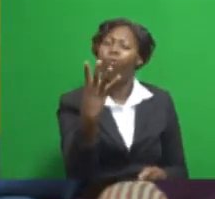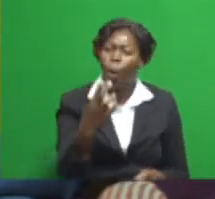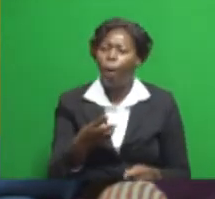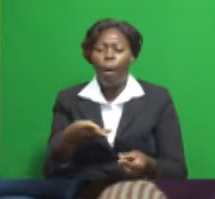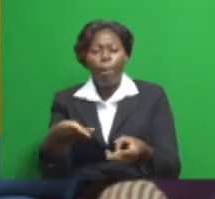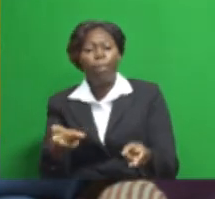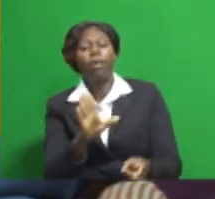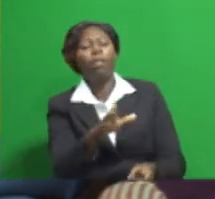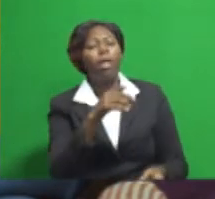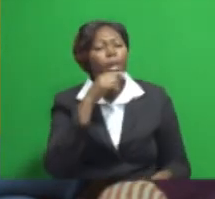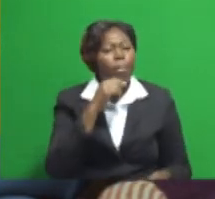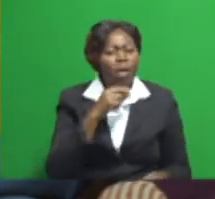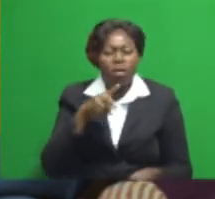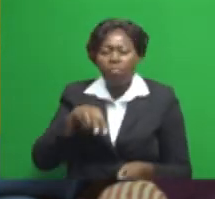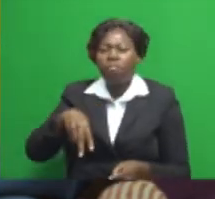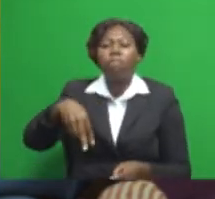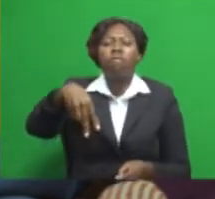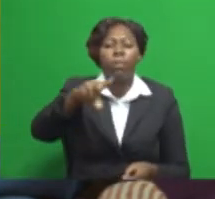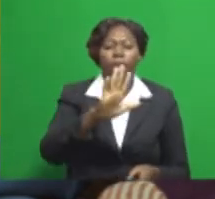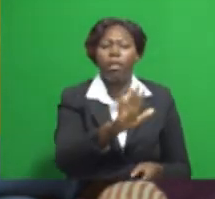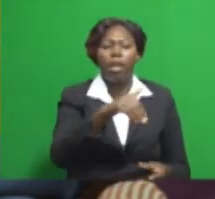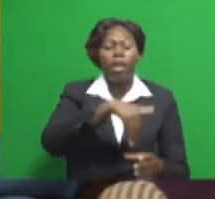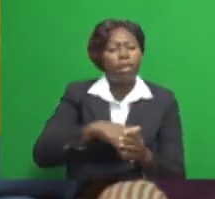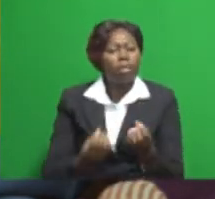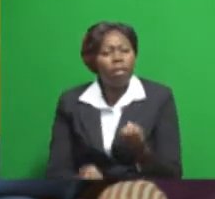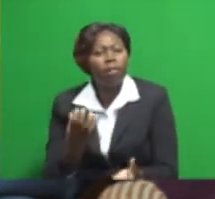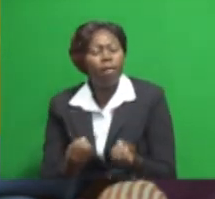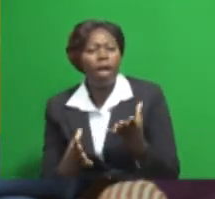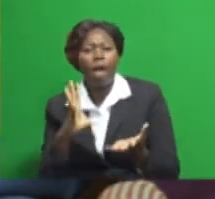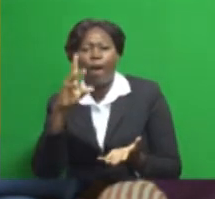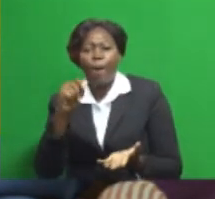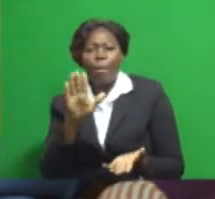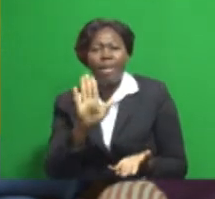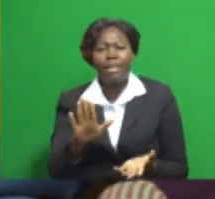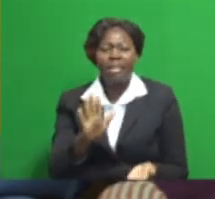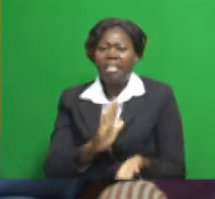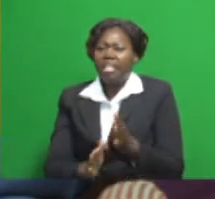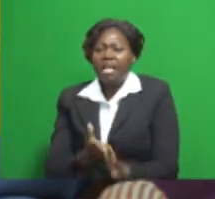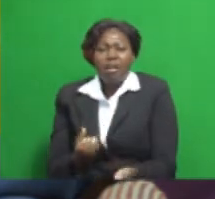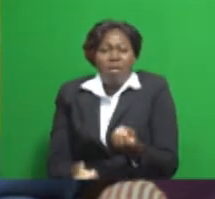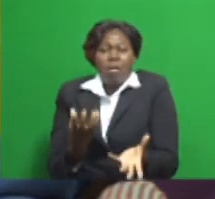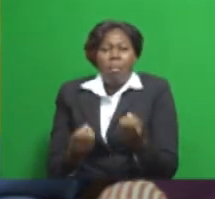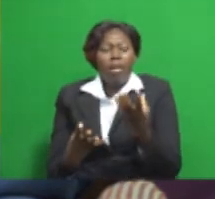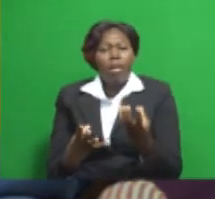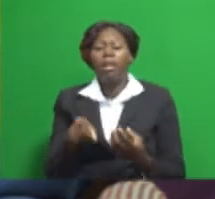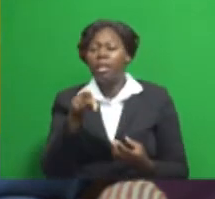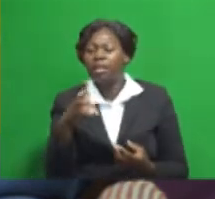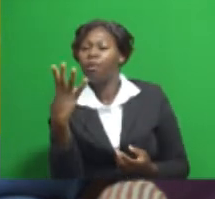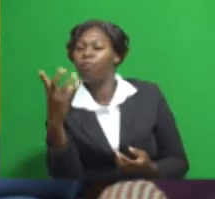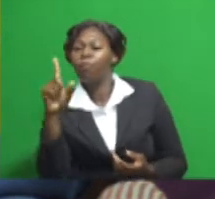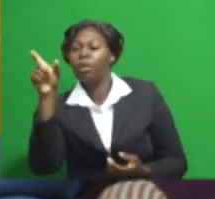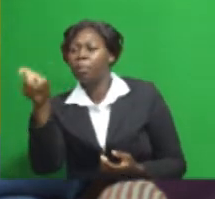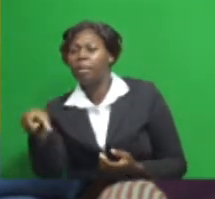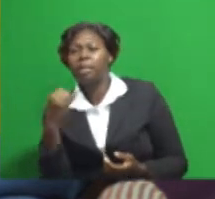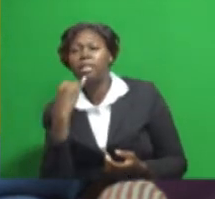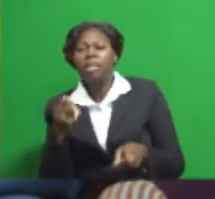vachifamba mumoto vasina pavakakuvadzwa wechina pakuonekwa kwake wakaita somwana kumana wavamwari ipapo Nebhukadhinezari